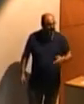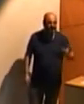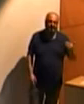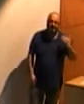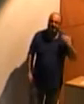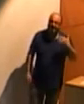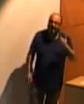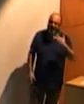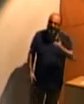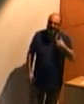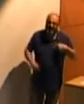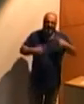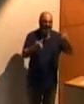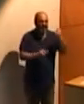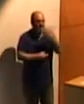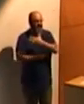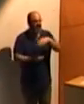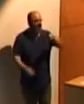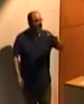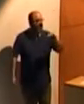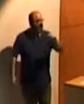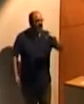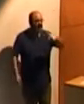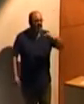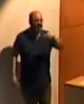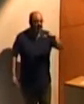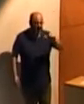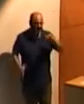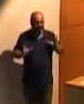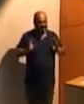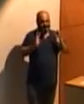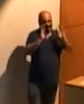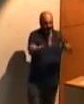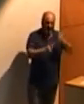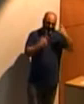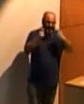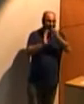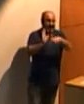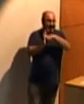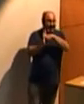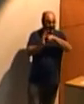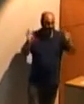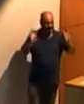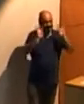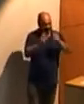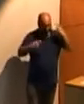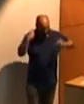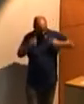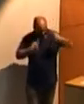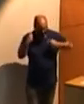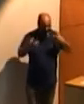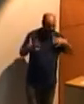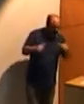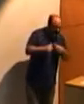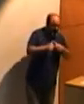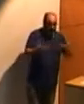n'était sorti fiq du monde entier s'étaient retrouvés surtout des éthiciens pour réfléchir à ces questions là pour se poser la question de savoir ce